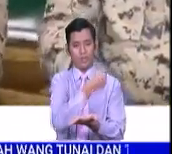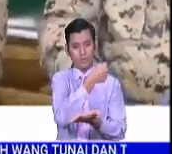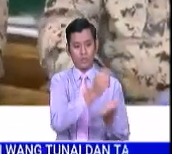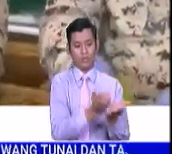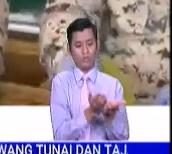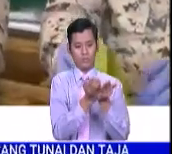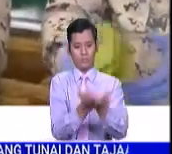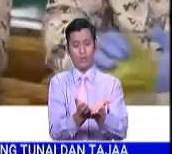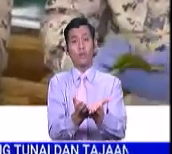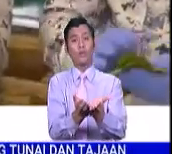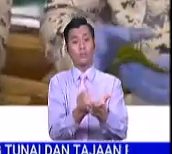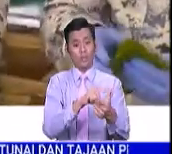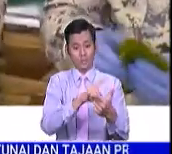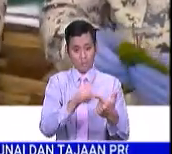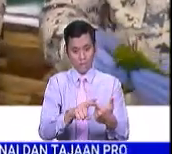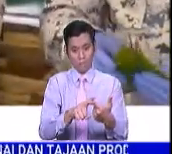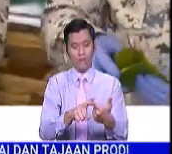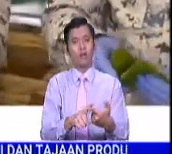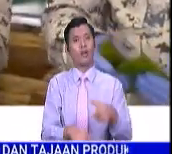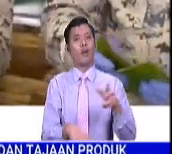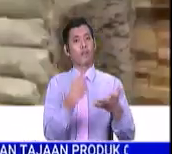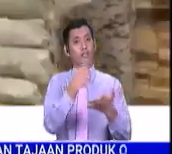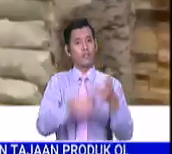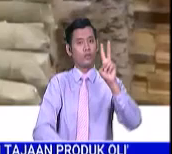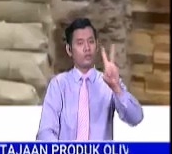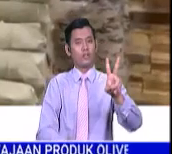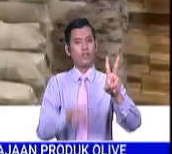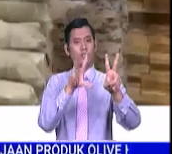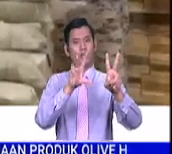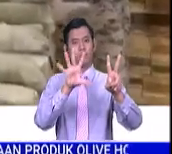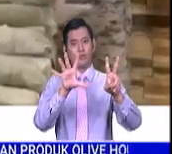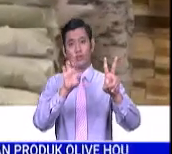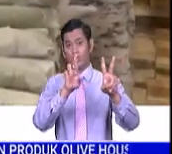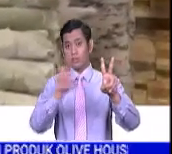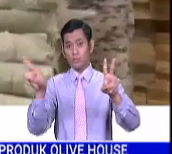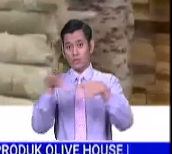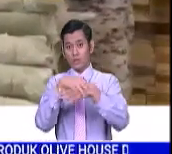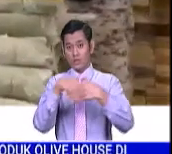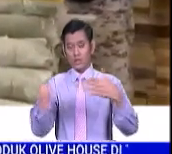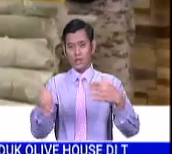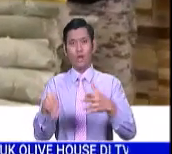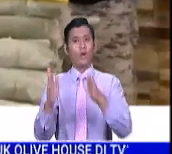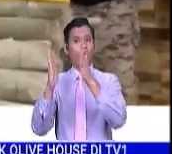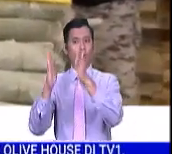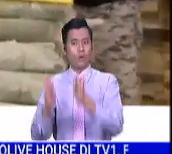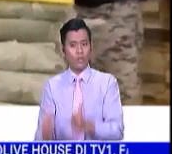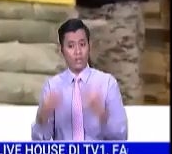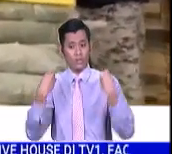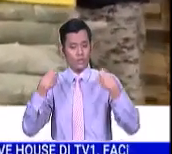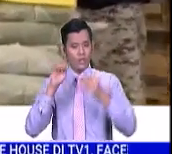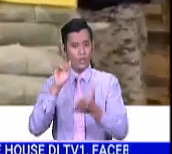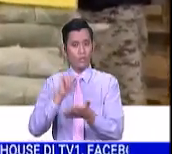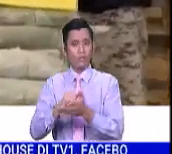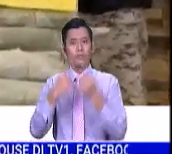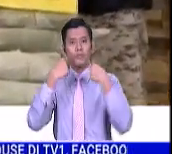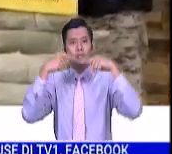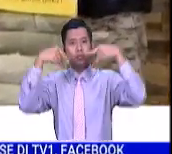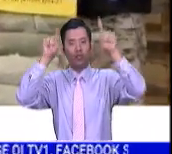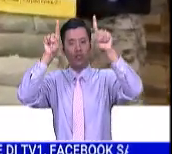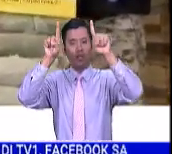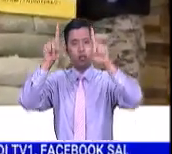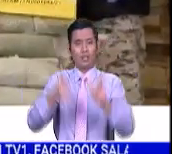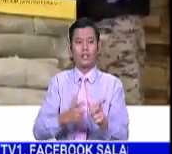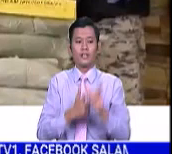enjin dianggarkan bernilai RM235,000. Suspek bagaimanapun berjaya melarikan diri selepas menyedari kehadiran pihak